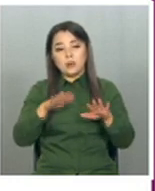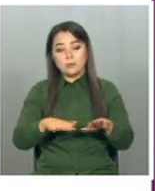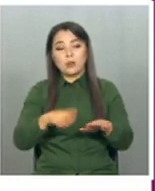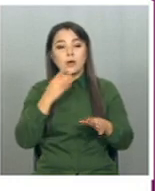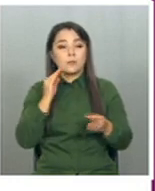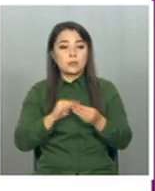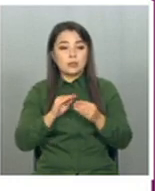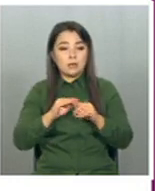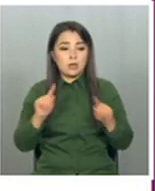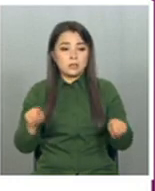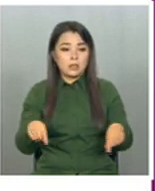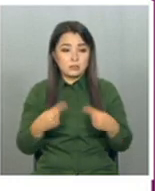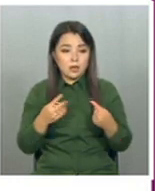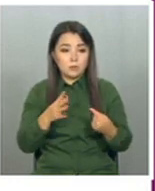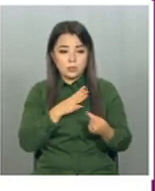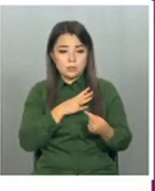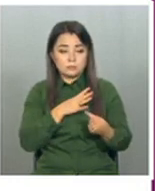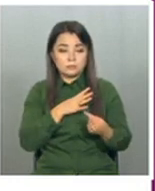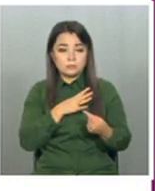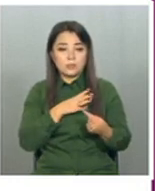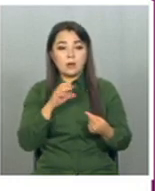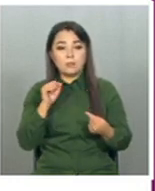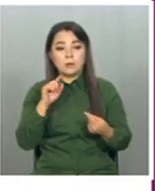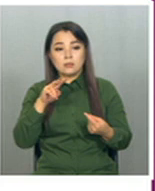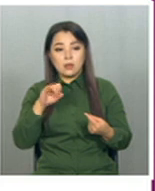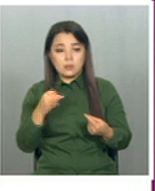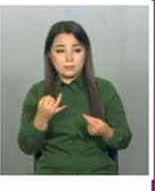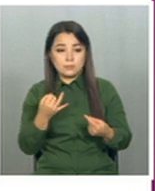қалыпқа келтіре бастады. Абылай